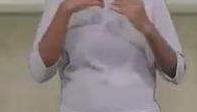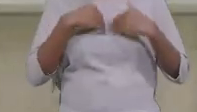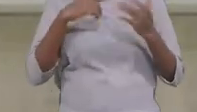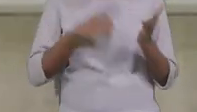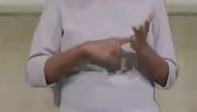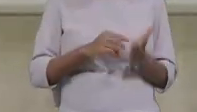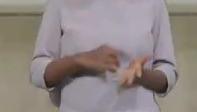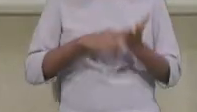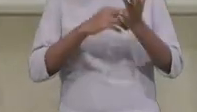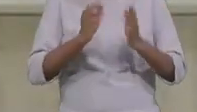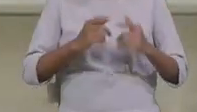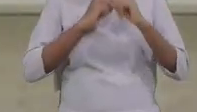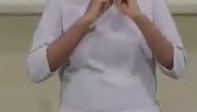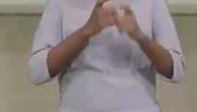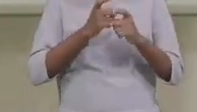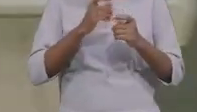complet.